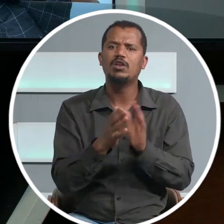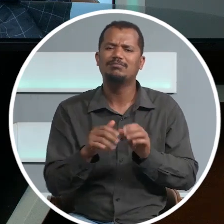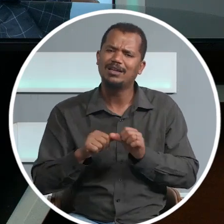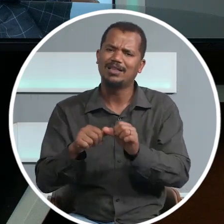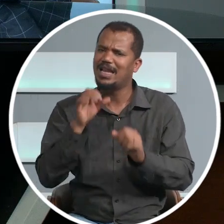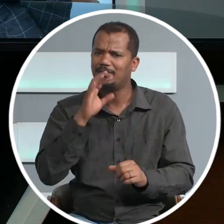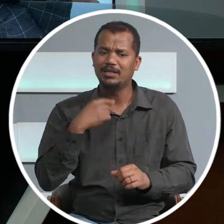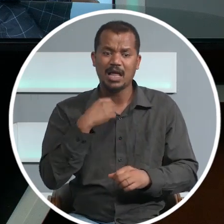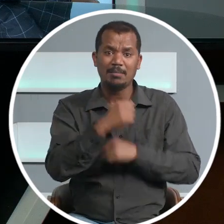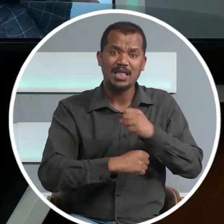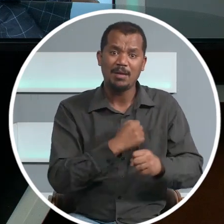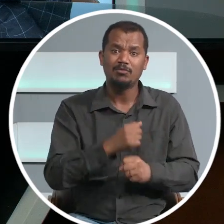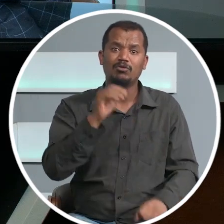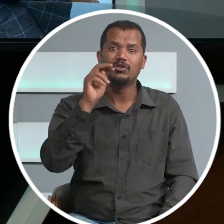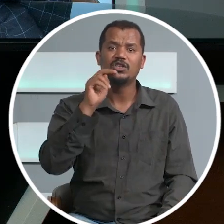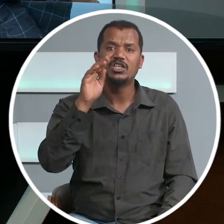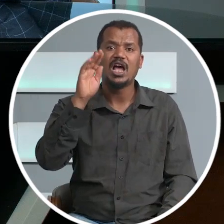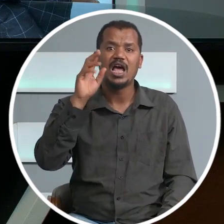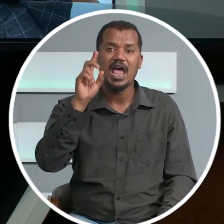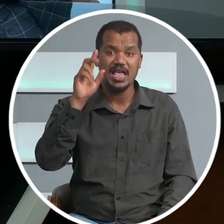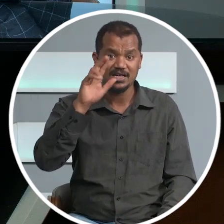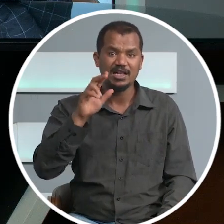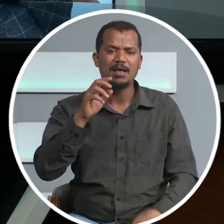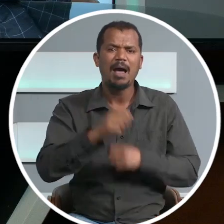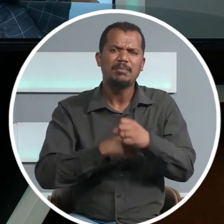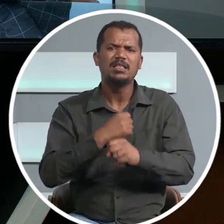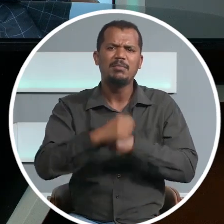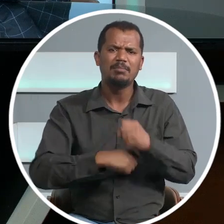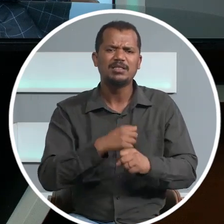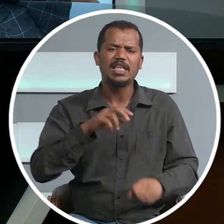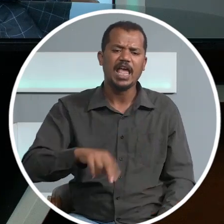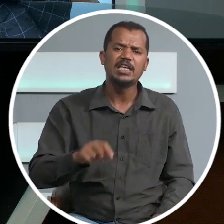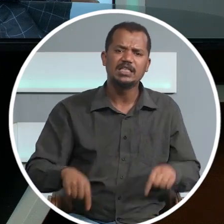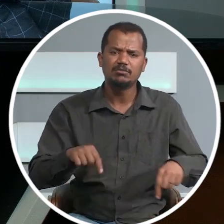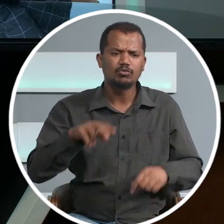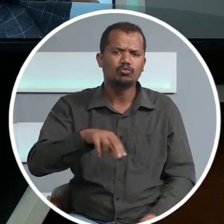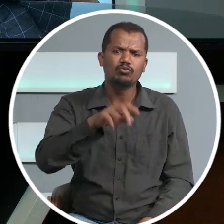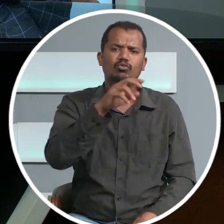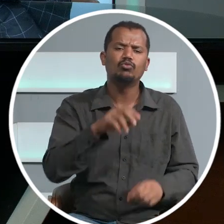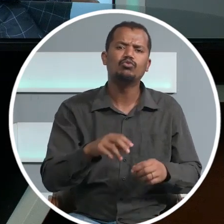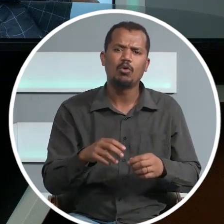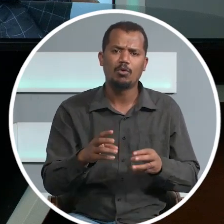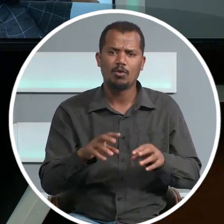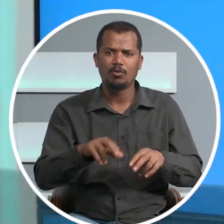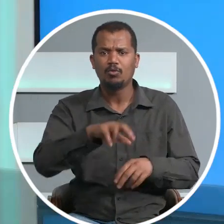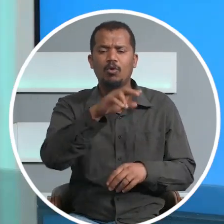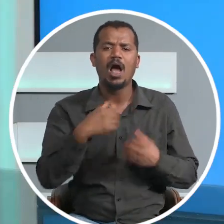እኛ በእርግጥ በየአመቱ የምናደርገው የተሻረ አመታዊ እግር ጉዞ ፕሮግራም አለ። ይሄ ከአስር ከመቶ በታች ከአመታዊ በጀታችን ነው። ግን